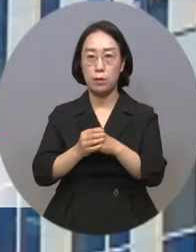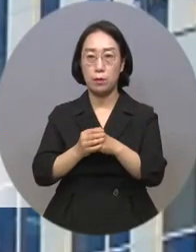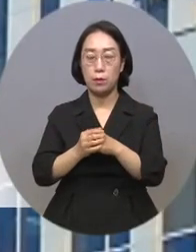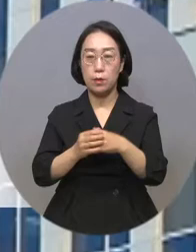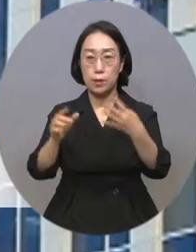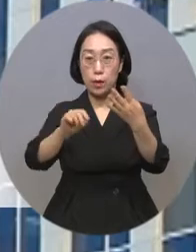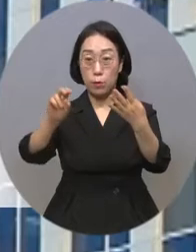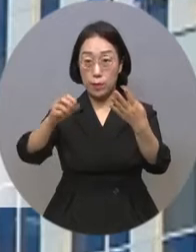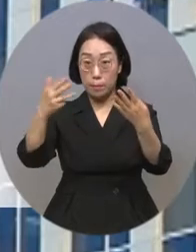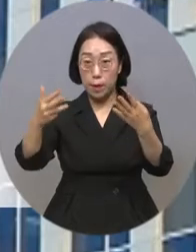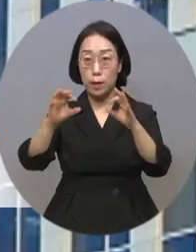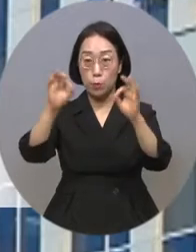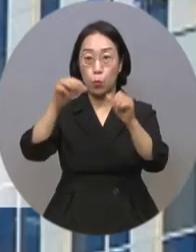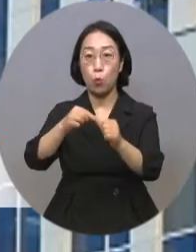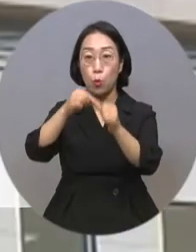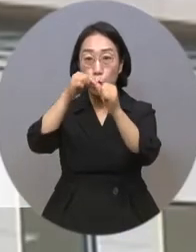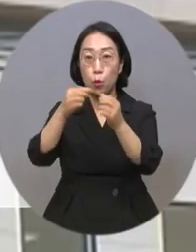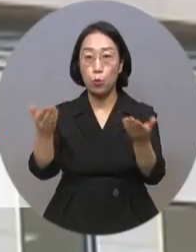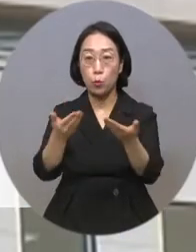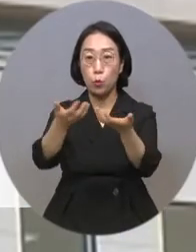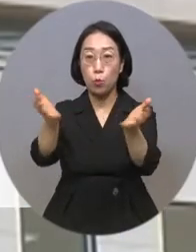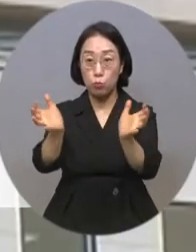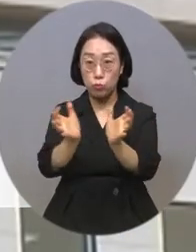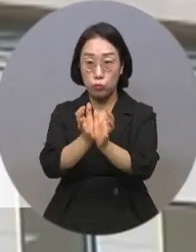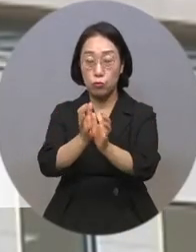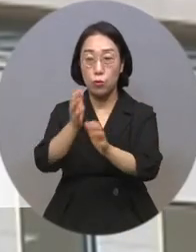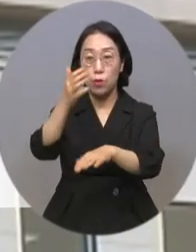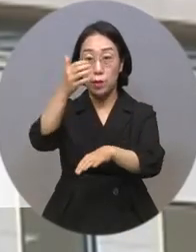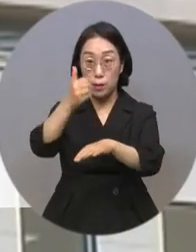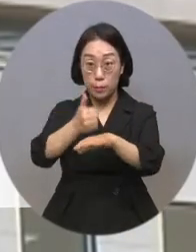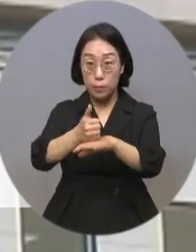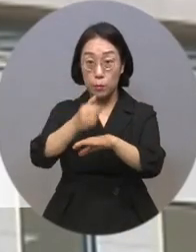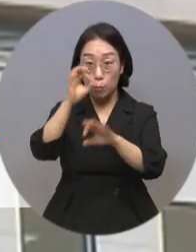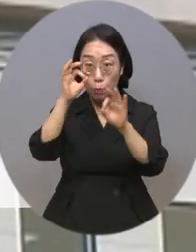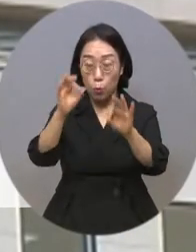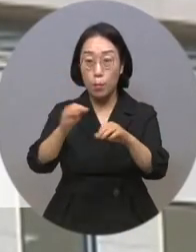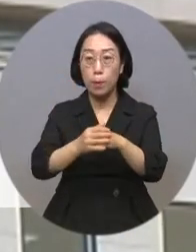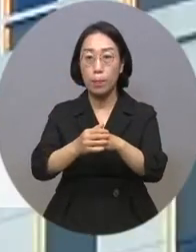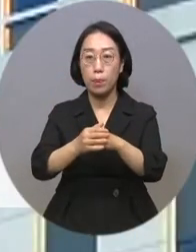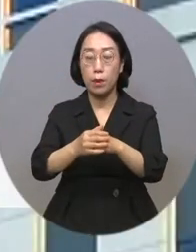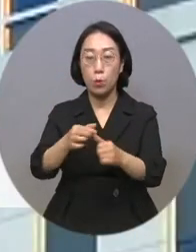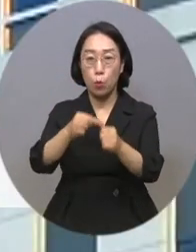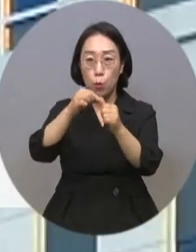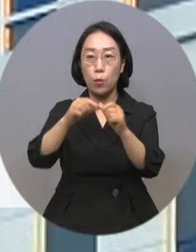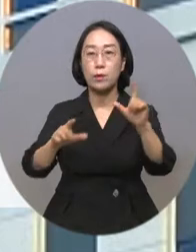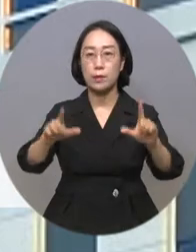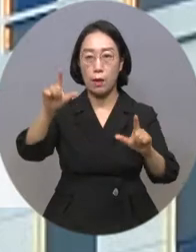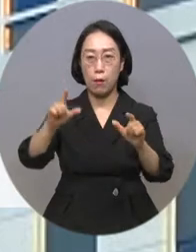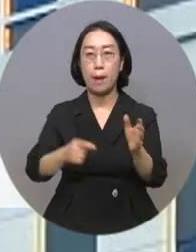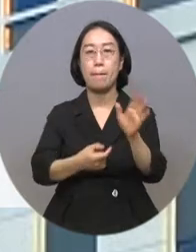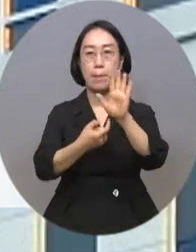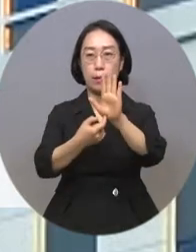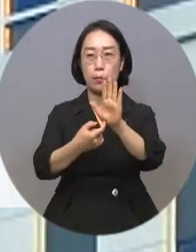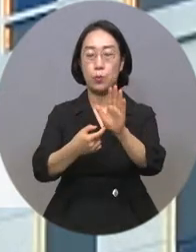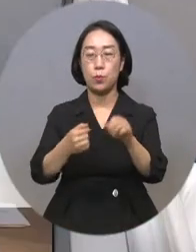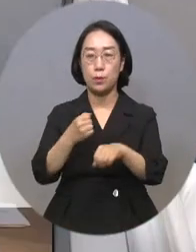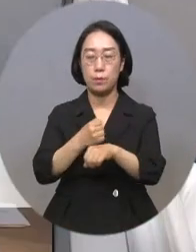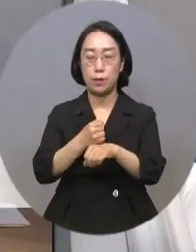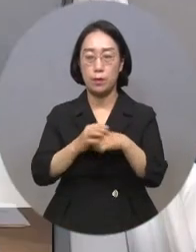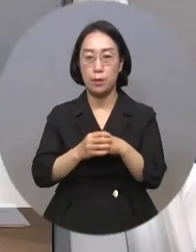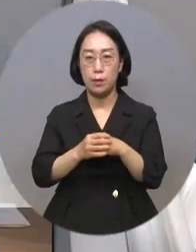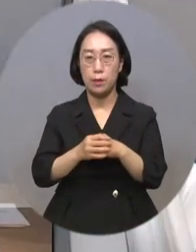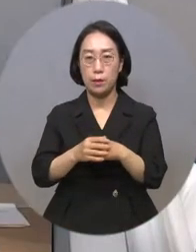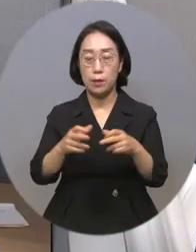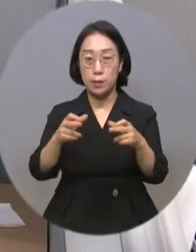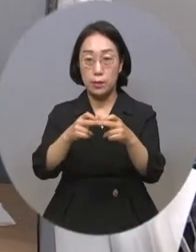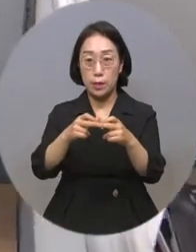28일 고용노동부는 지난해 말 기준 장애인 의무고용 사업체의 장애인 고용 현황을 발표했습니다.